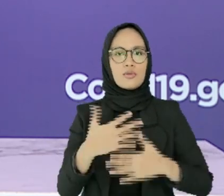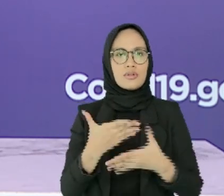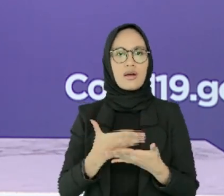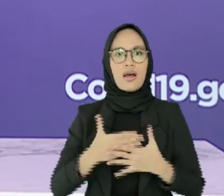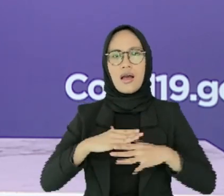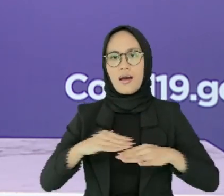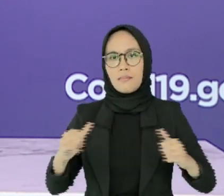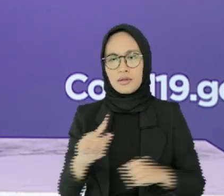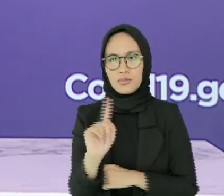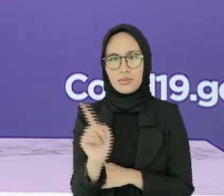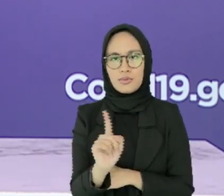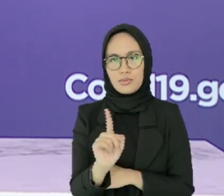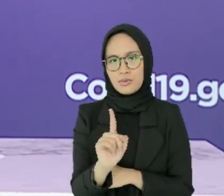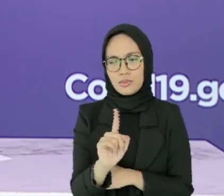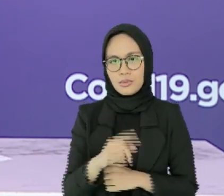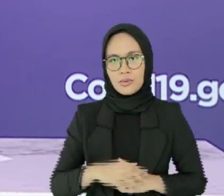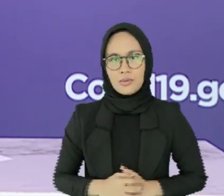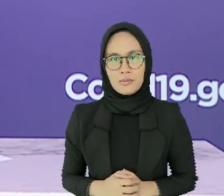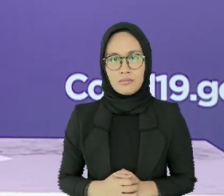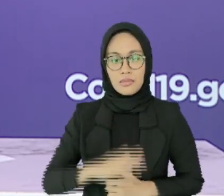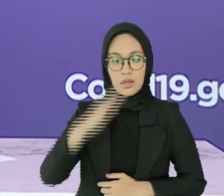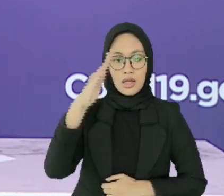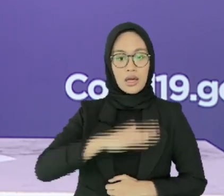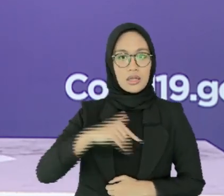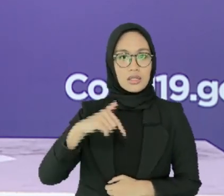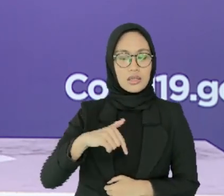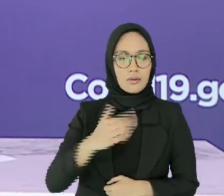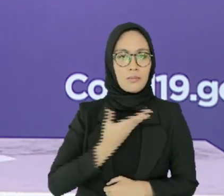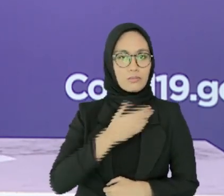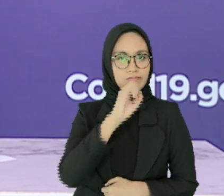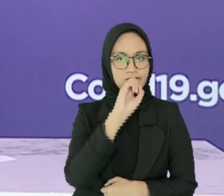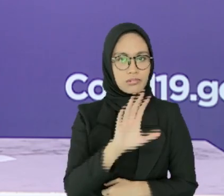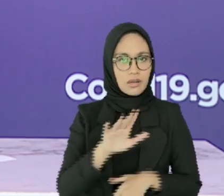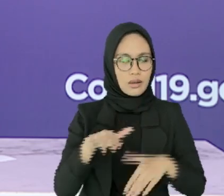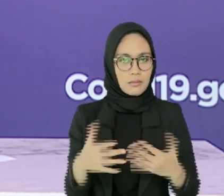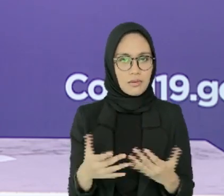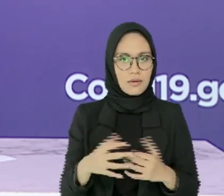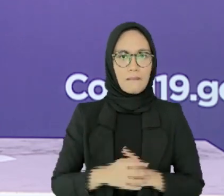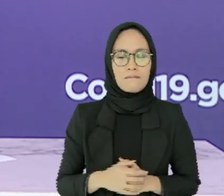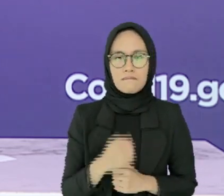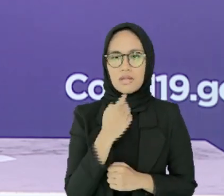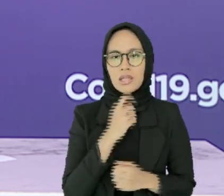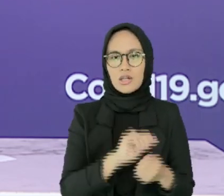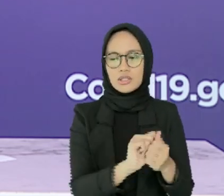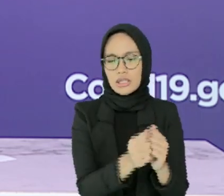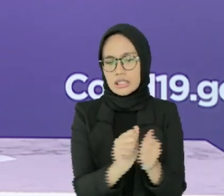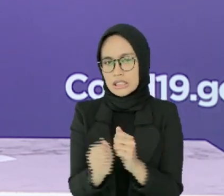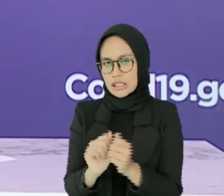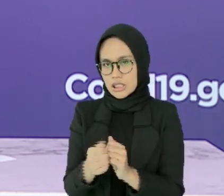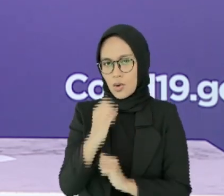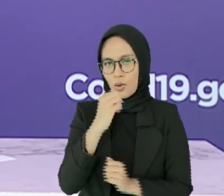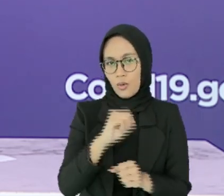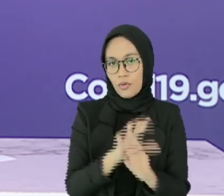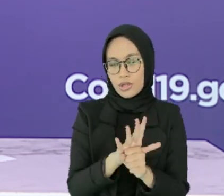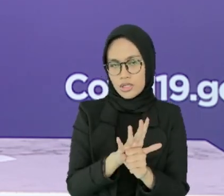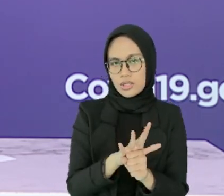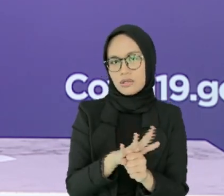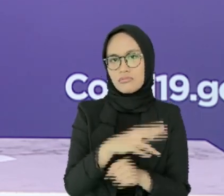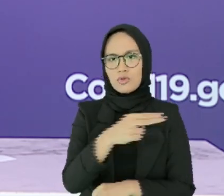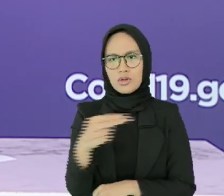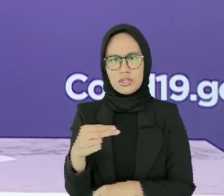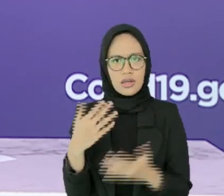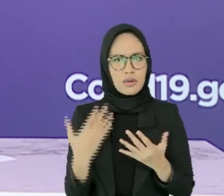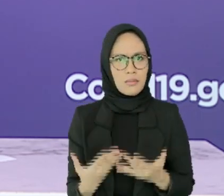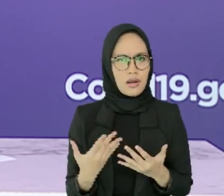utama pada hari ini saya akan menyampaikan perkembangan testing covert 19 di Indonesia